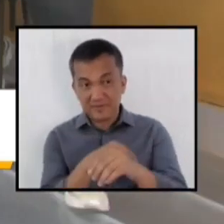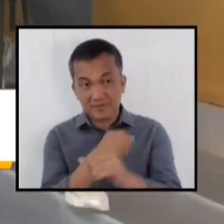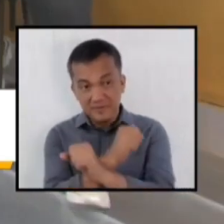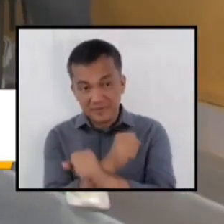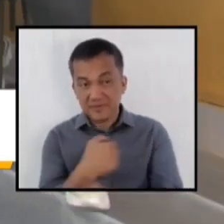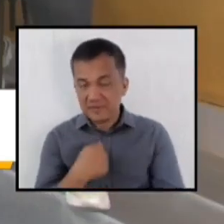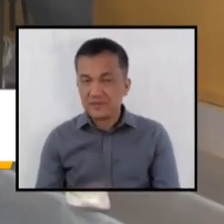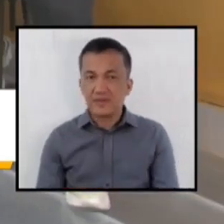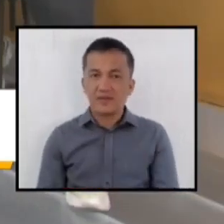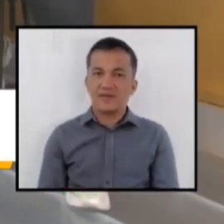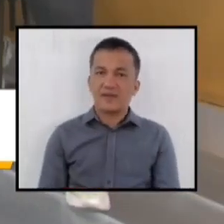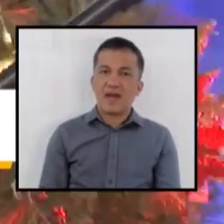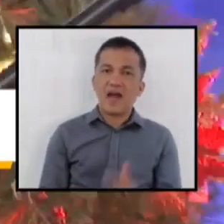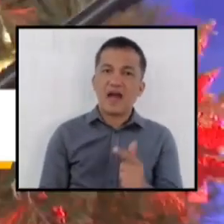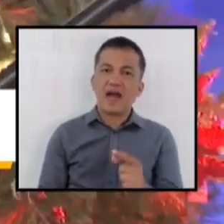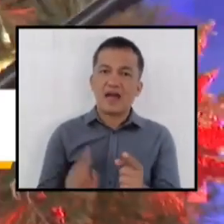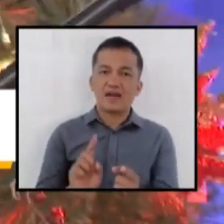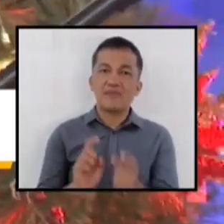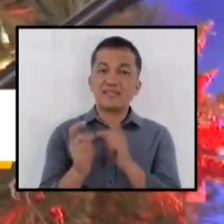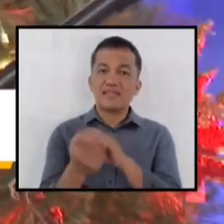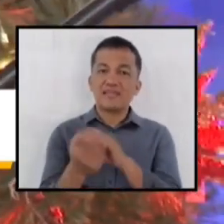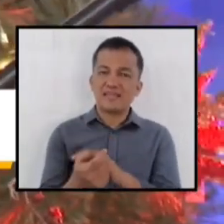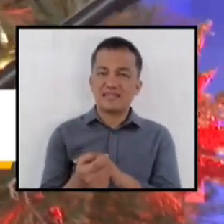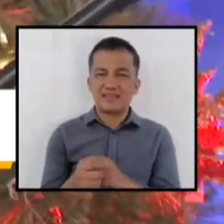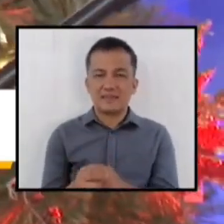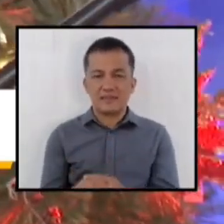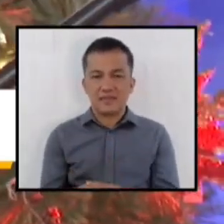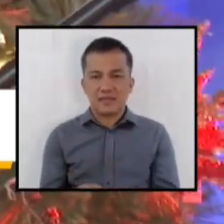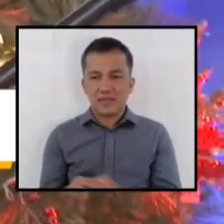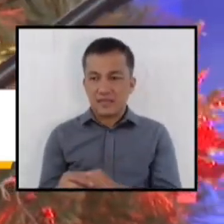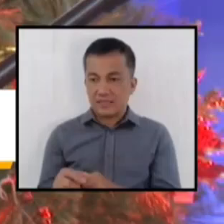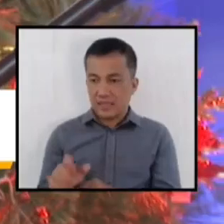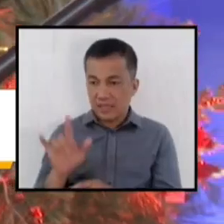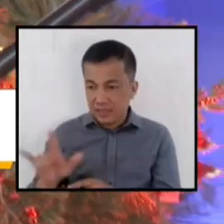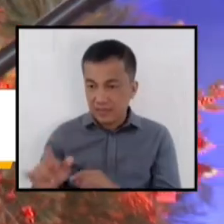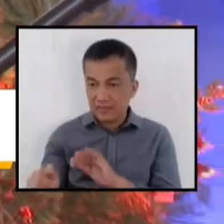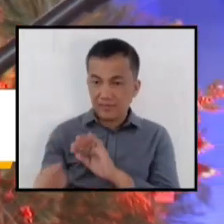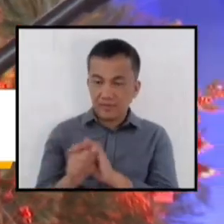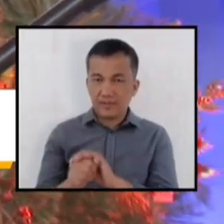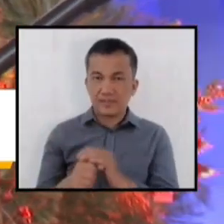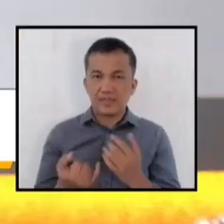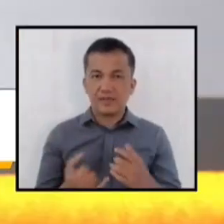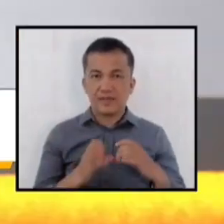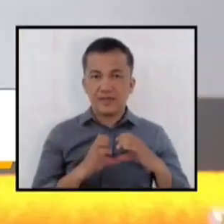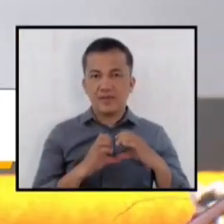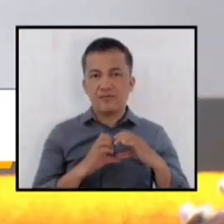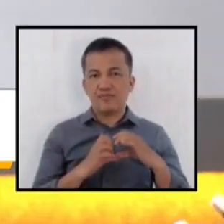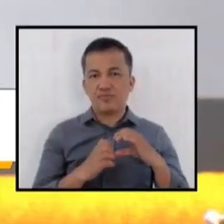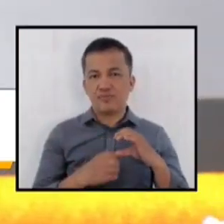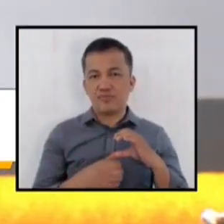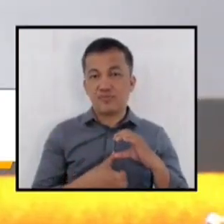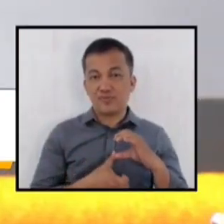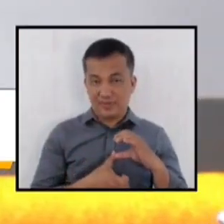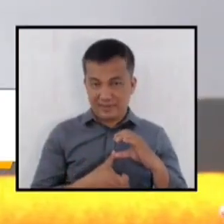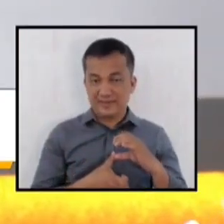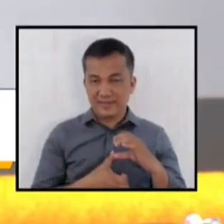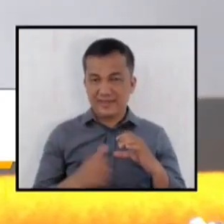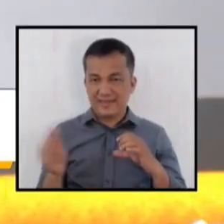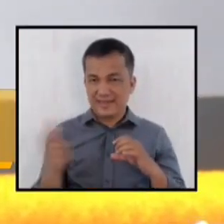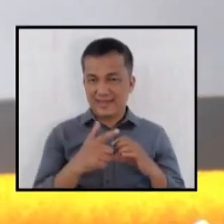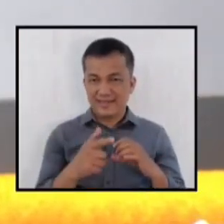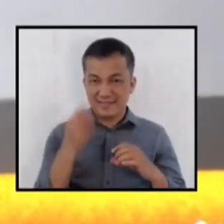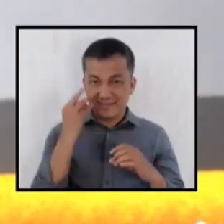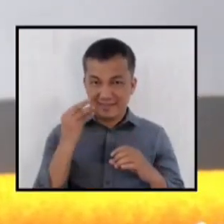parang kabaliktaran. Kabaliktaran. So, na-in love ka, then ngayon, broken-hearted ka na naman. Yes. So, lahat din kayo naka-experience